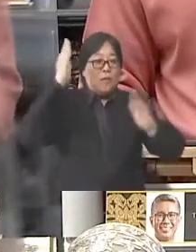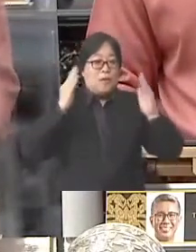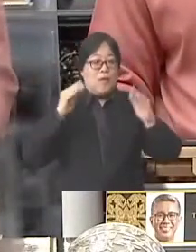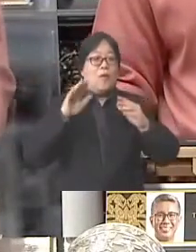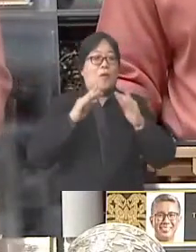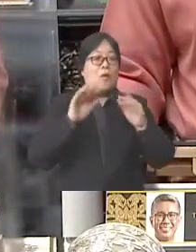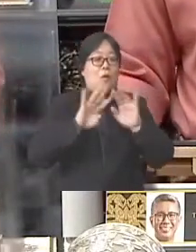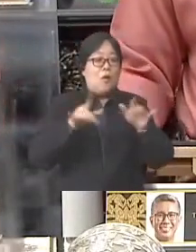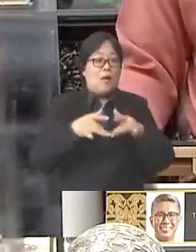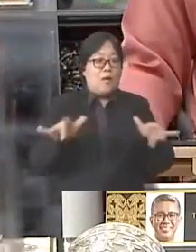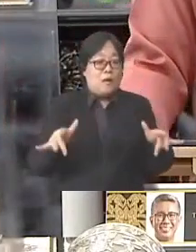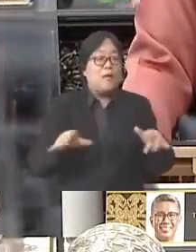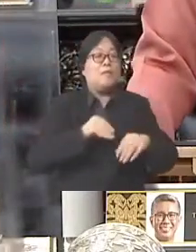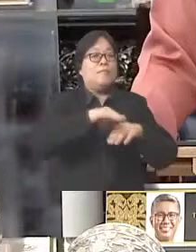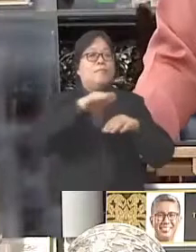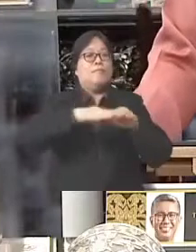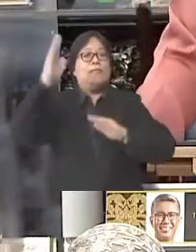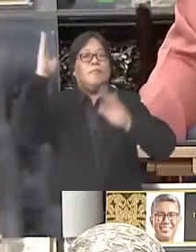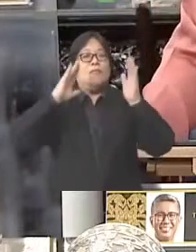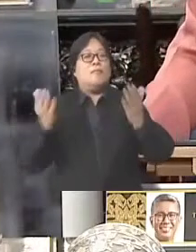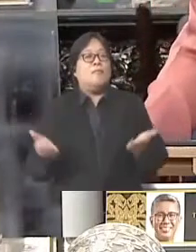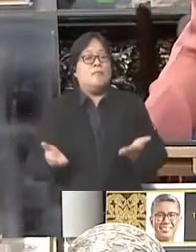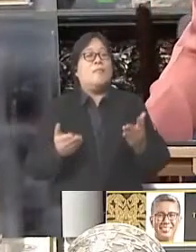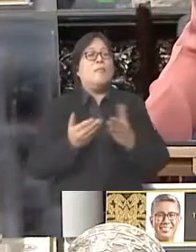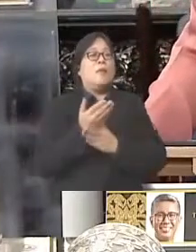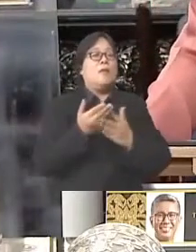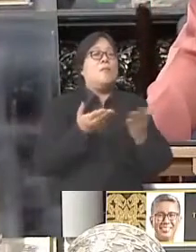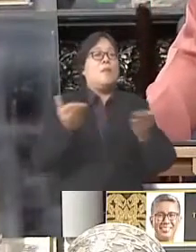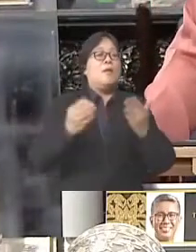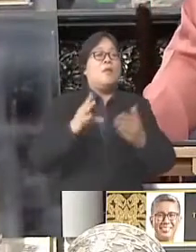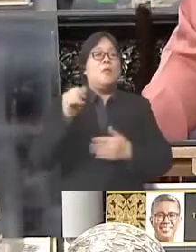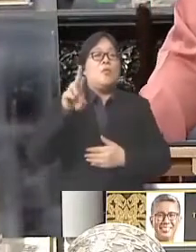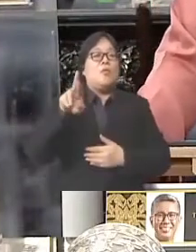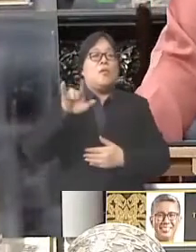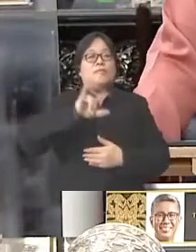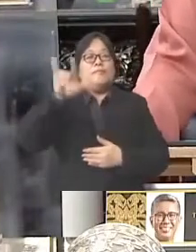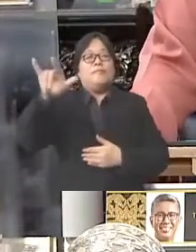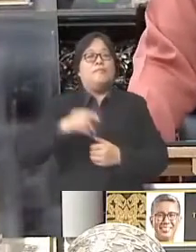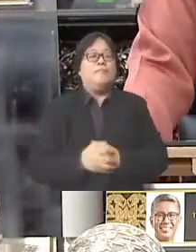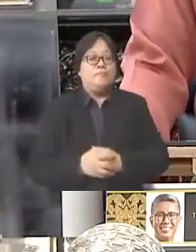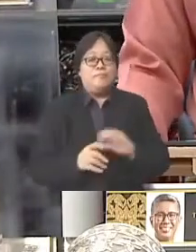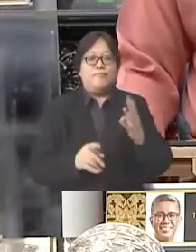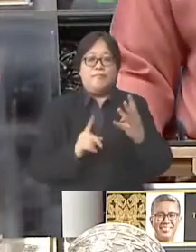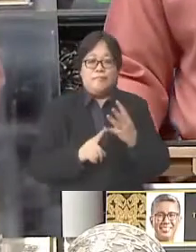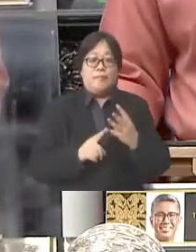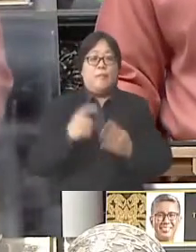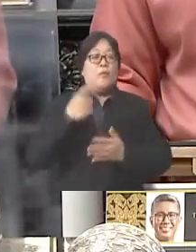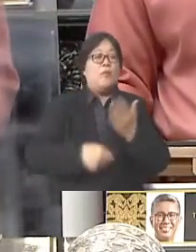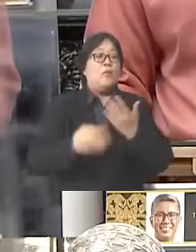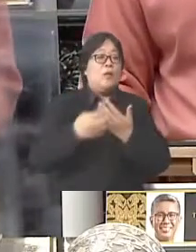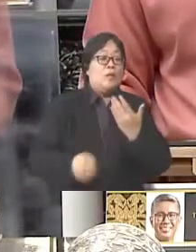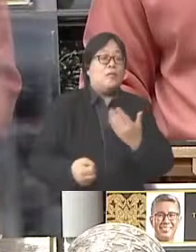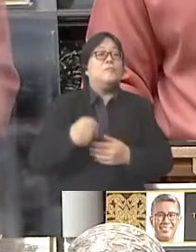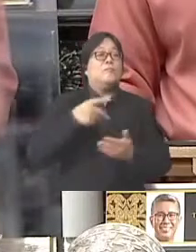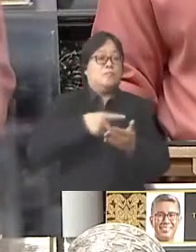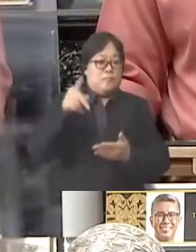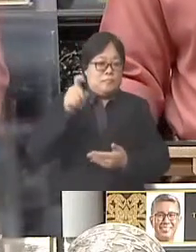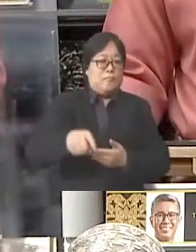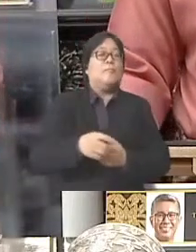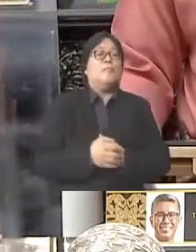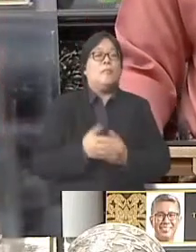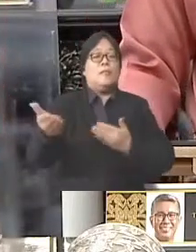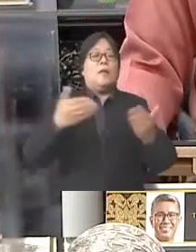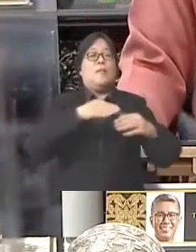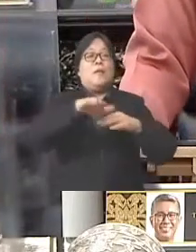dalam talian dan dihantar kepada penggunaan Indonesia melalui peringatan kuliah udara keempat sukai peringatan dikenakan ke